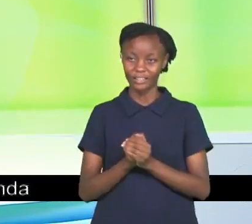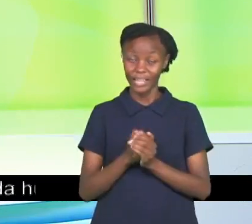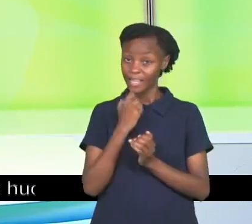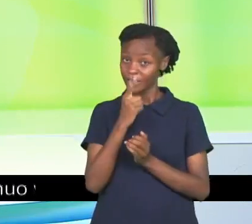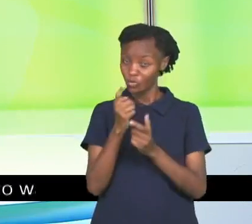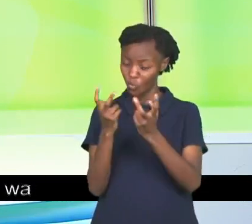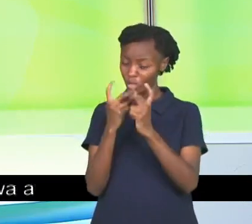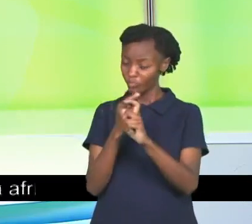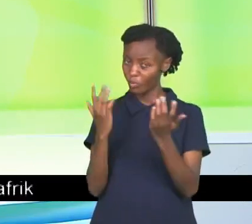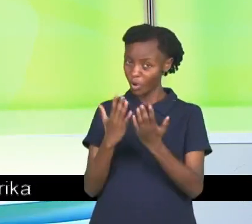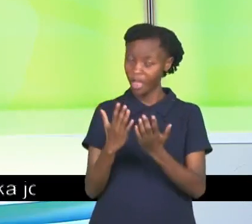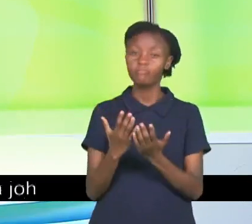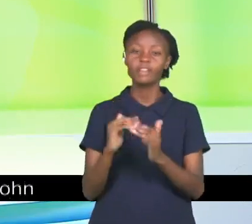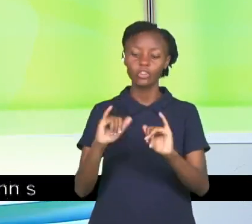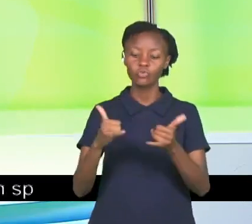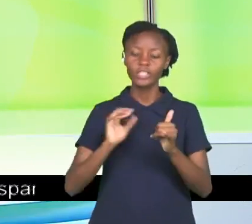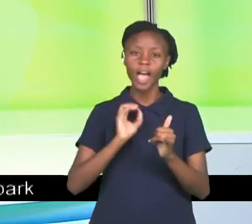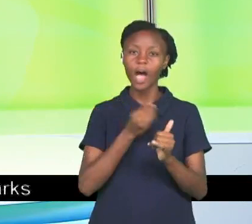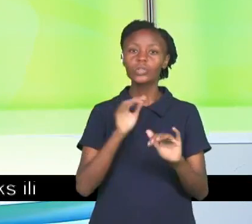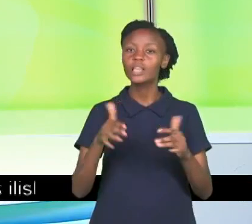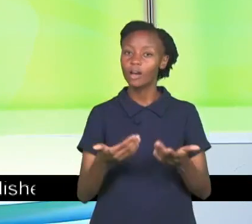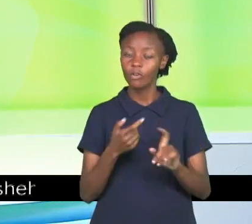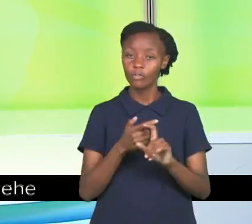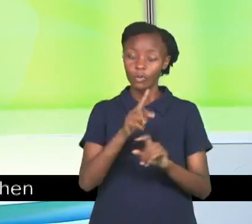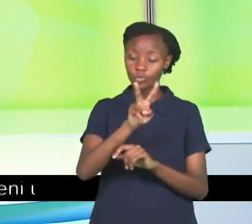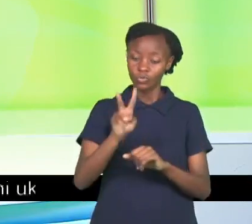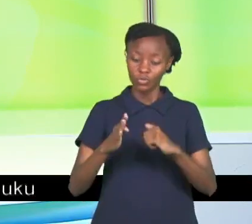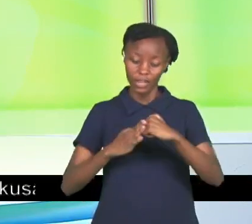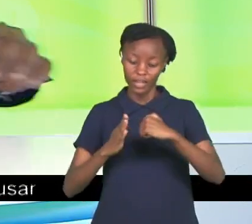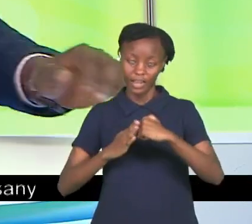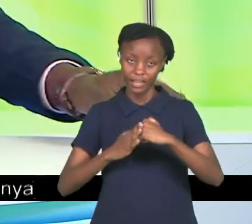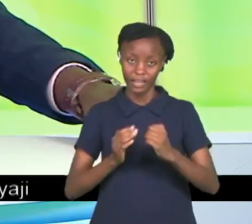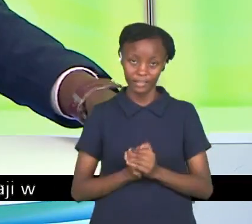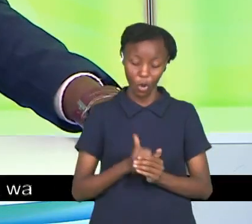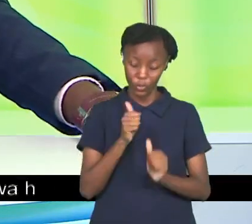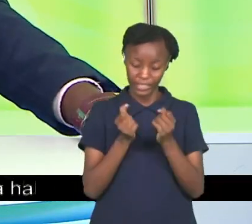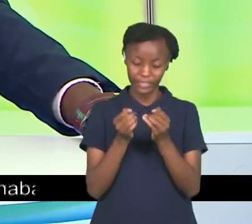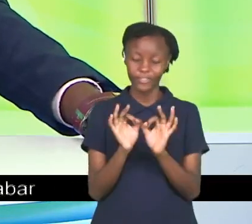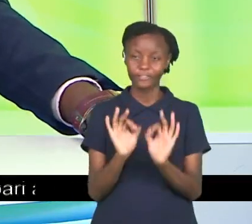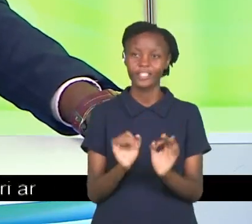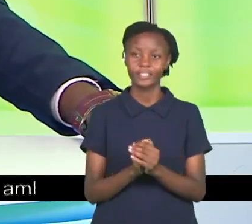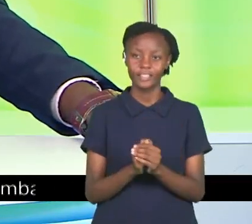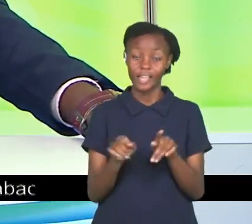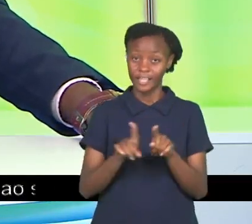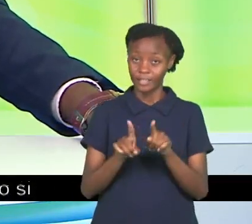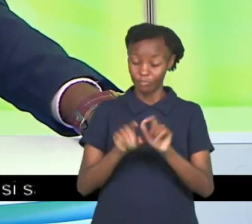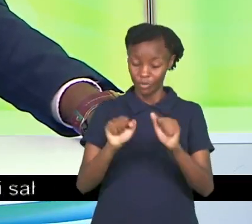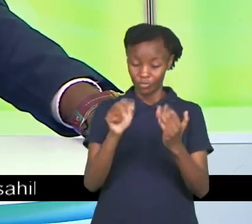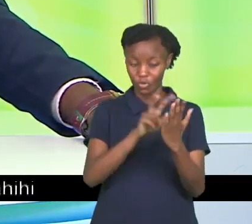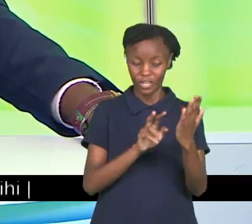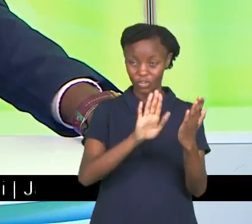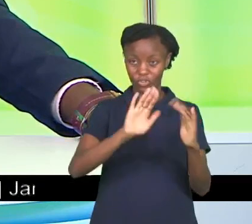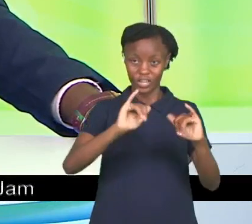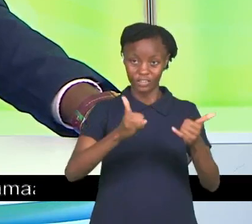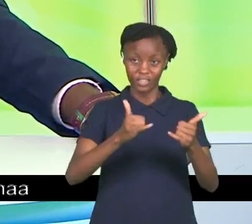unatazama ukiwa wapi na unapokea vipi hizi taarifa kwa sasa kupitia 22999. Bure bila hata shilingi nitakuwa na kutambua kabla kutamatisha taarifa